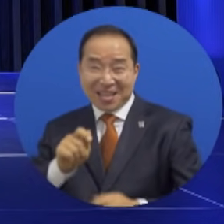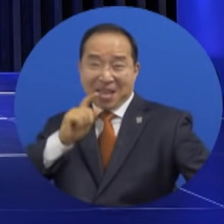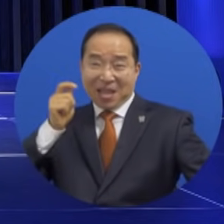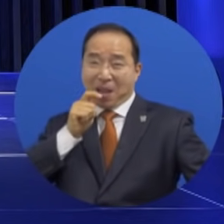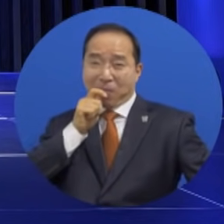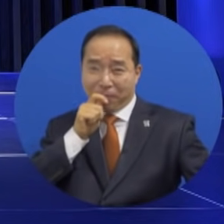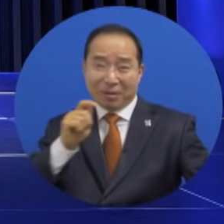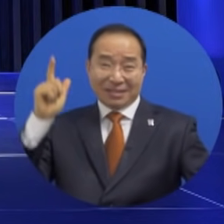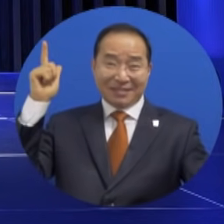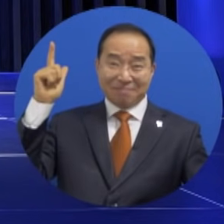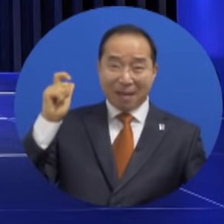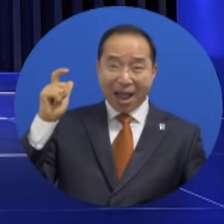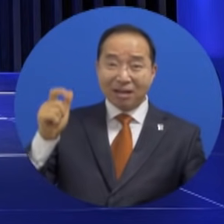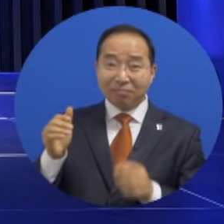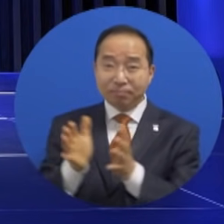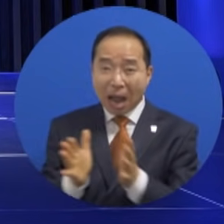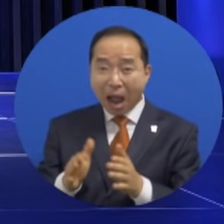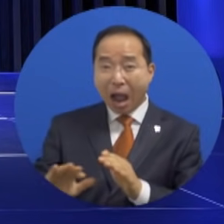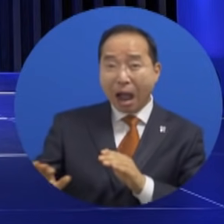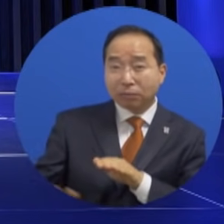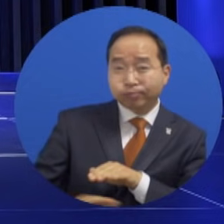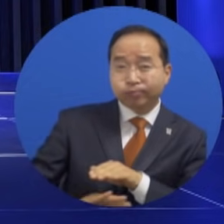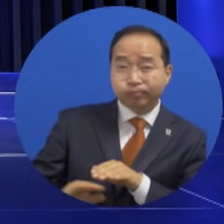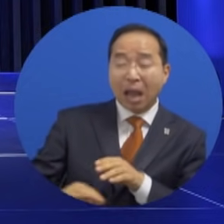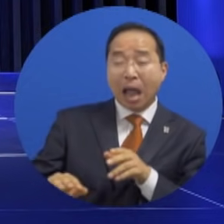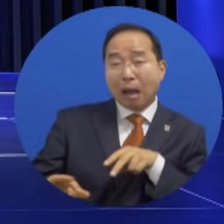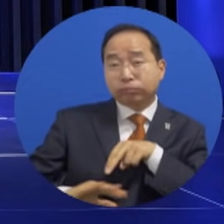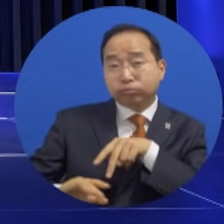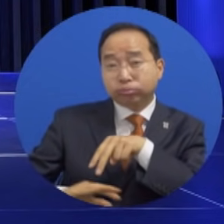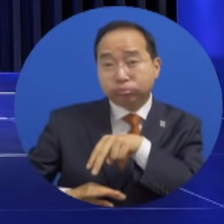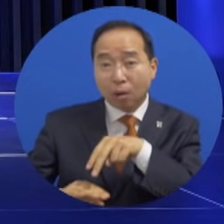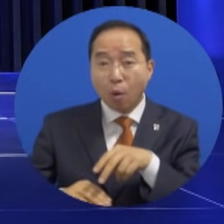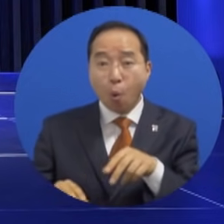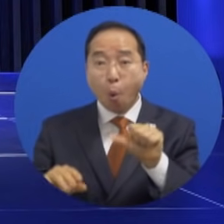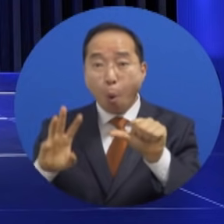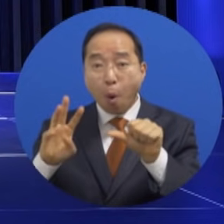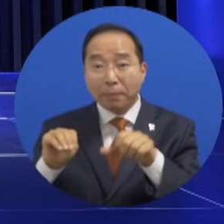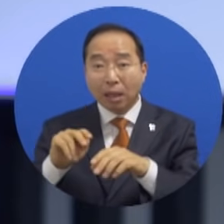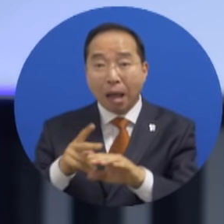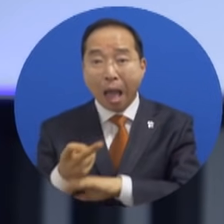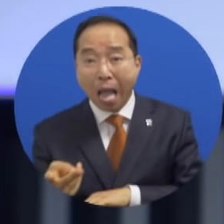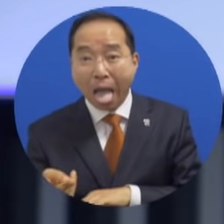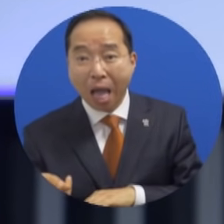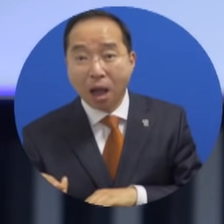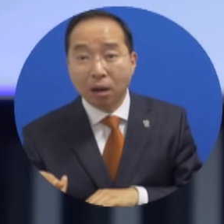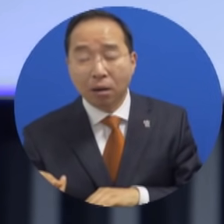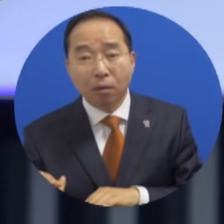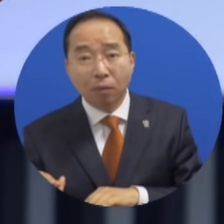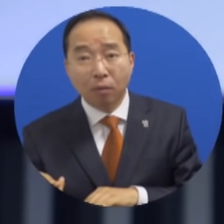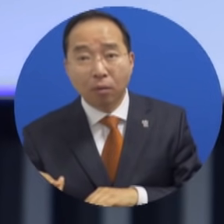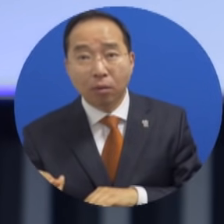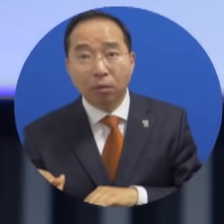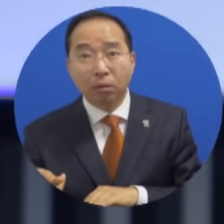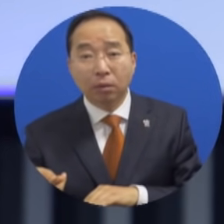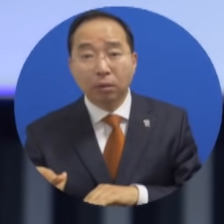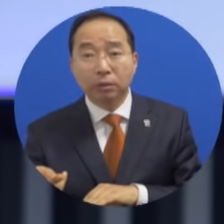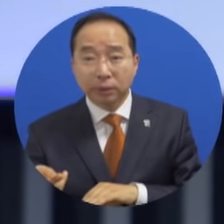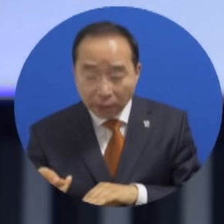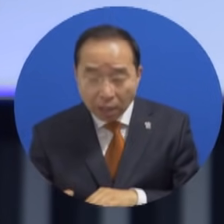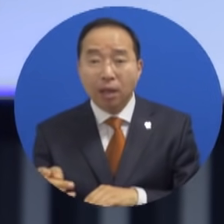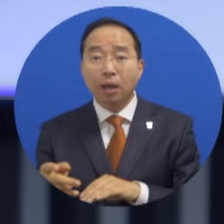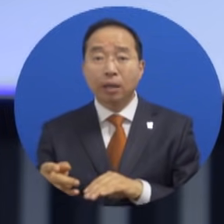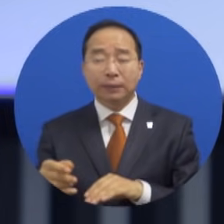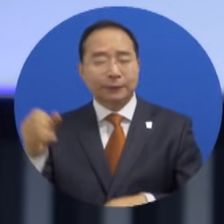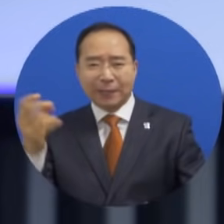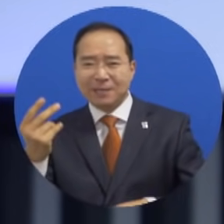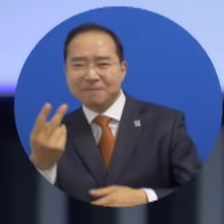소리가 나자마자 뛰기 시작하는데 5미터도 못 가서 착 하고 미끄러졌어요. 그냥 거기서 멈췄으면 괜찮거든요.